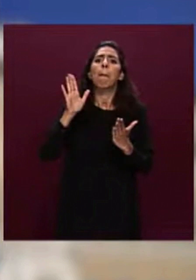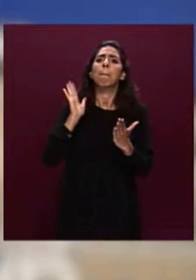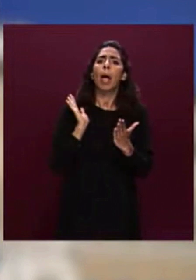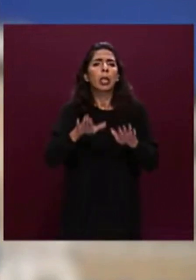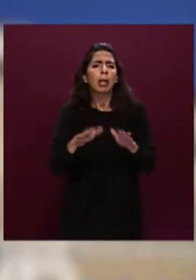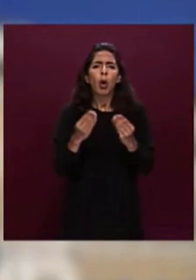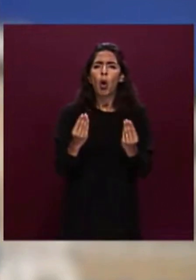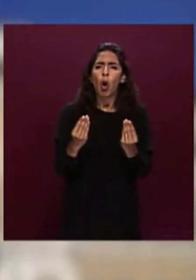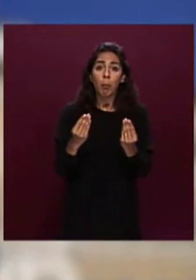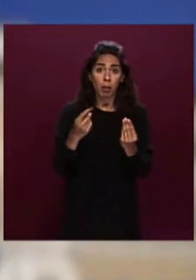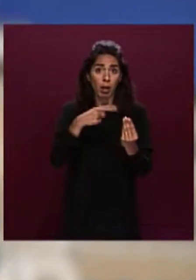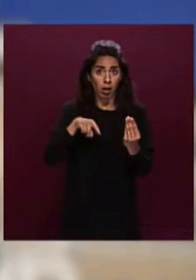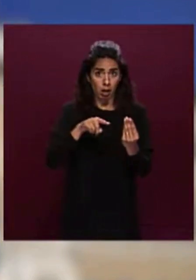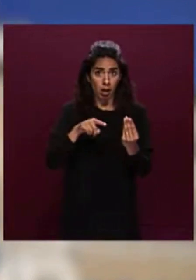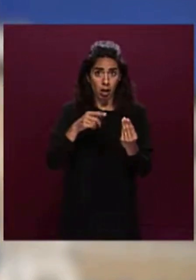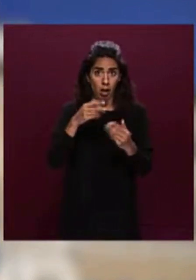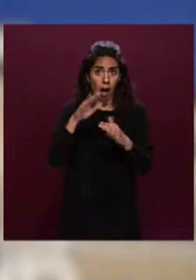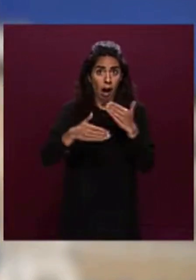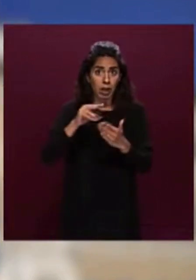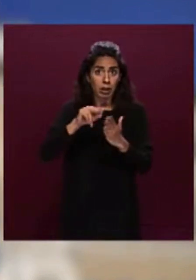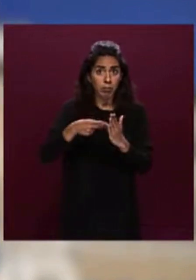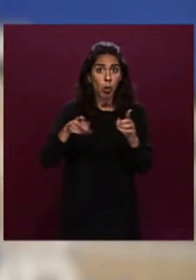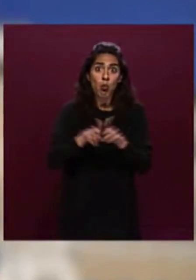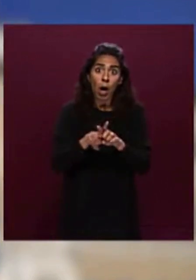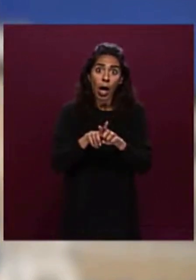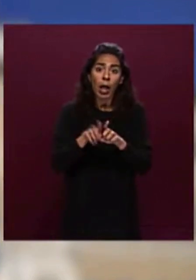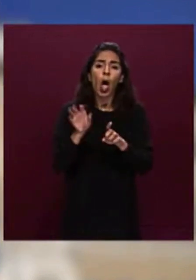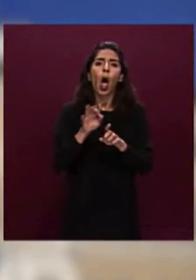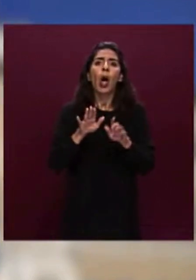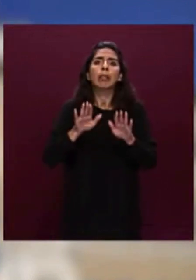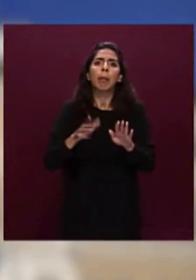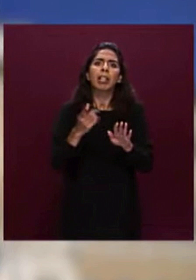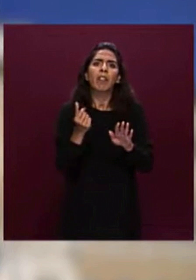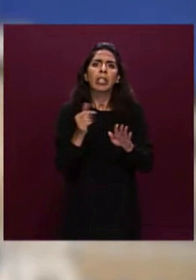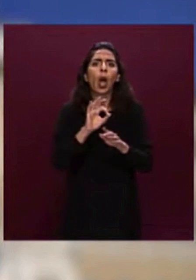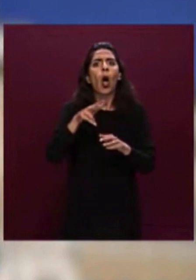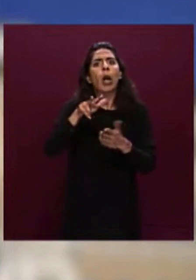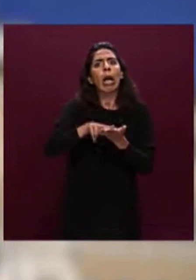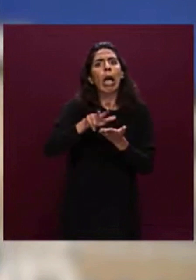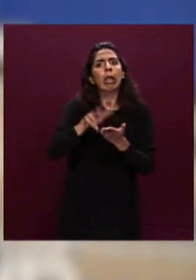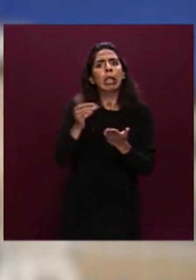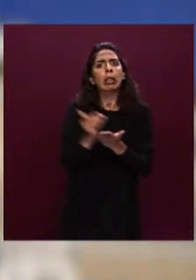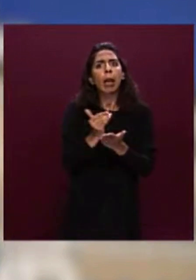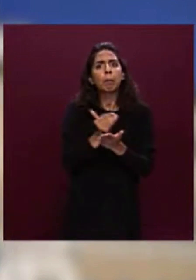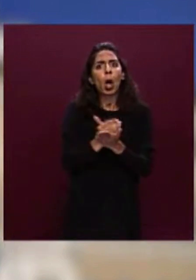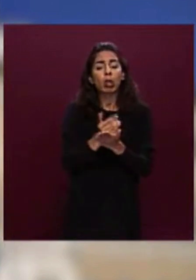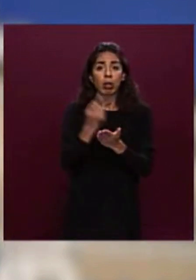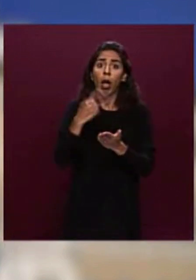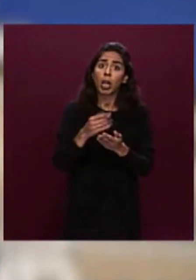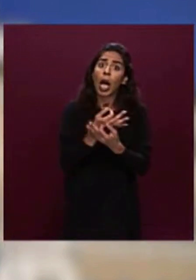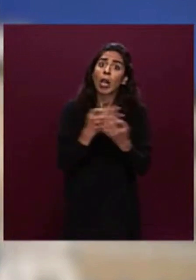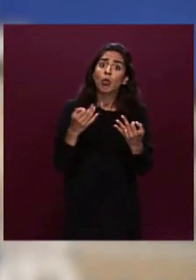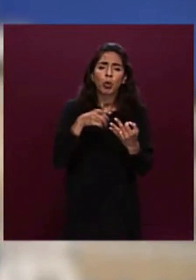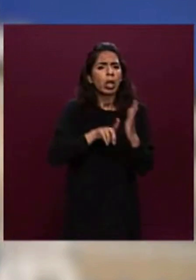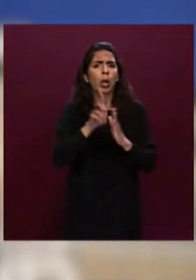il contesto, senza sapere che cosa è accaduto sulla garanzia dei depositi, su mille questioni che sono aperte e che secondo me è corretto. Scusate colleghi,